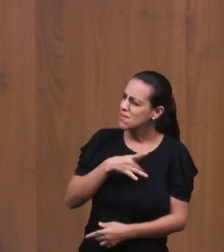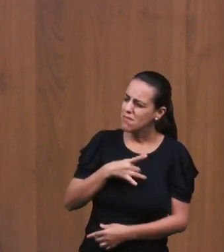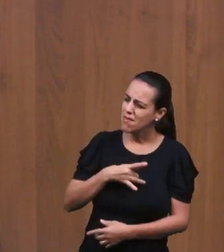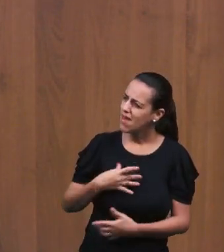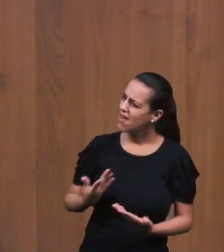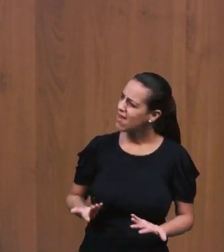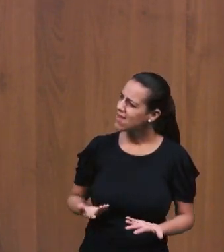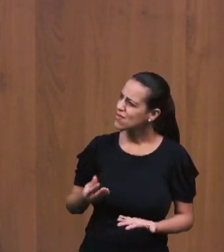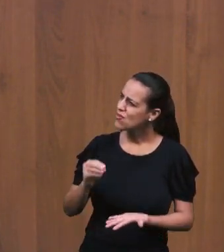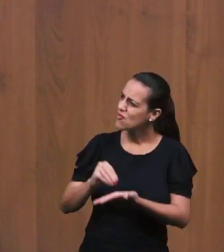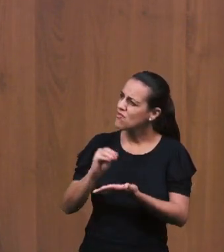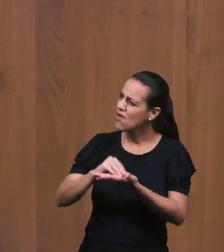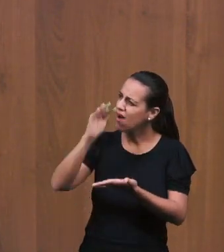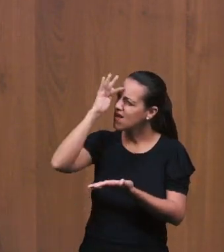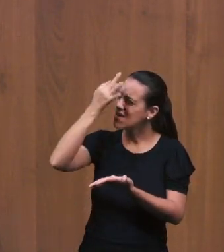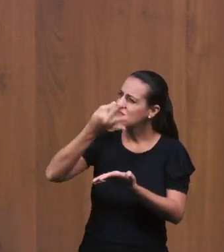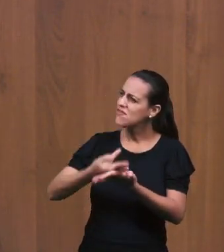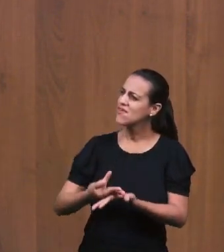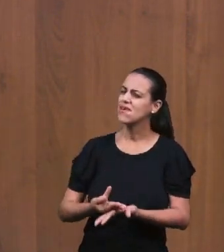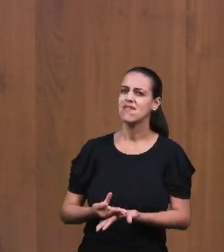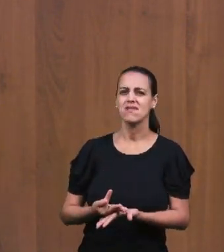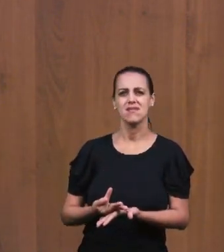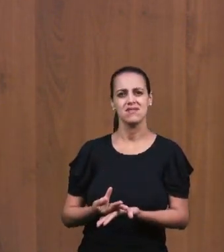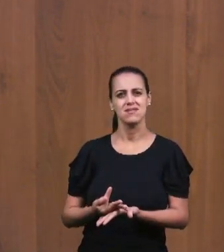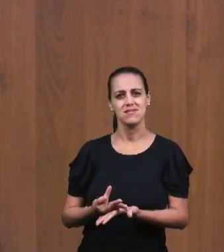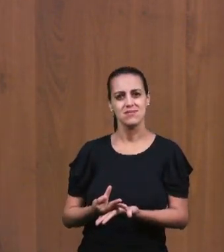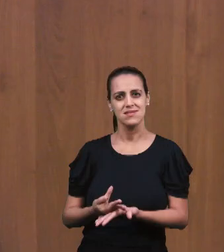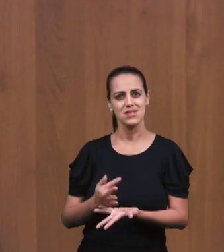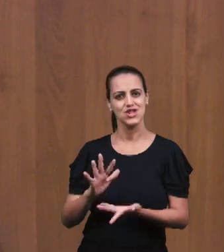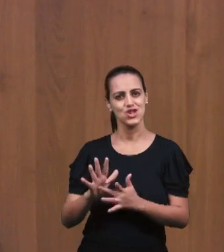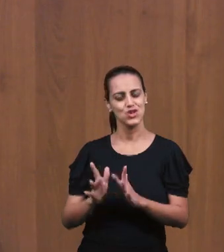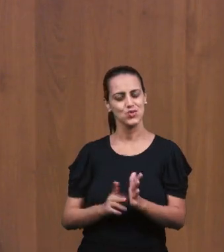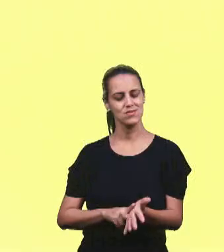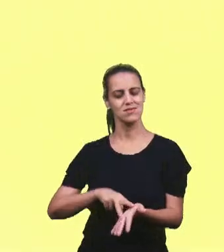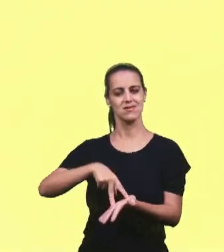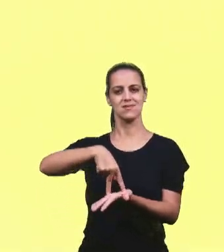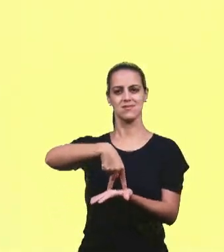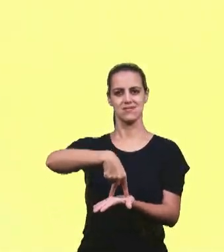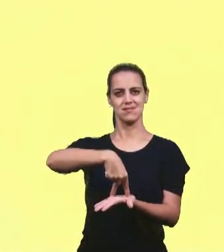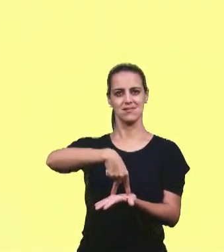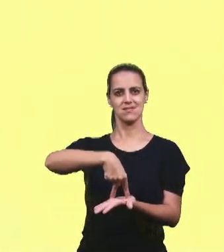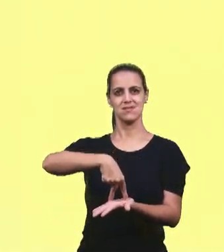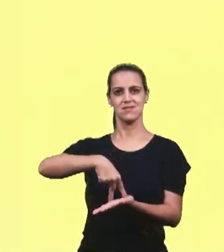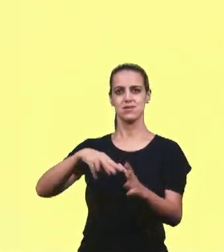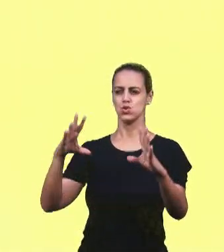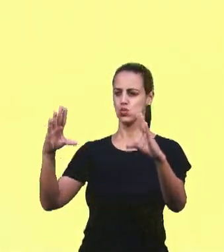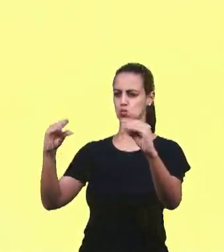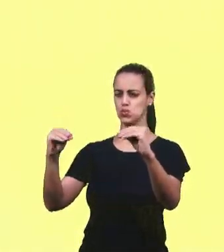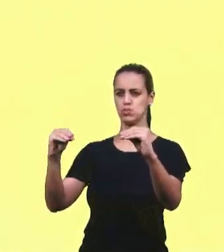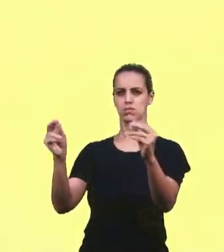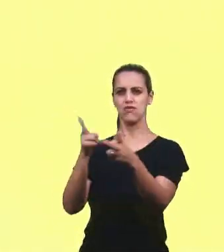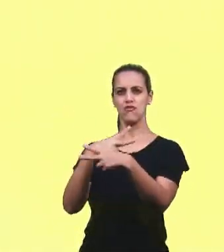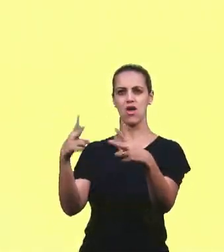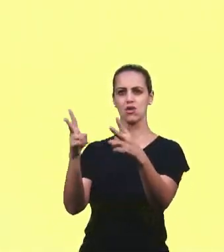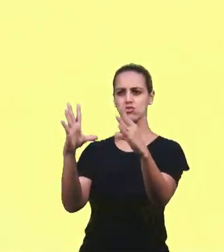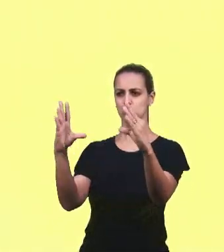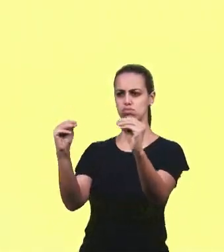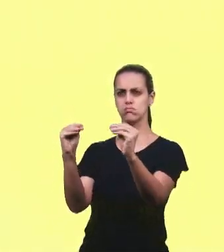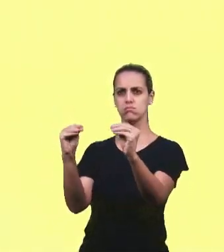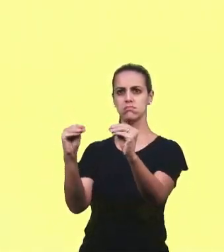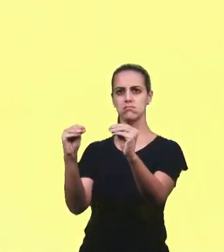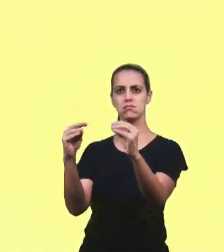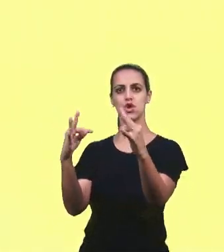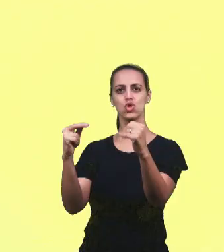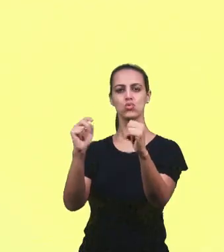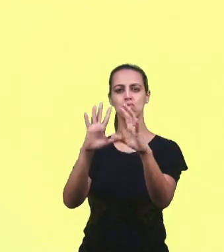avez peur, vous, les hommes de peu de foi? Jésus s'est levé et a repris les vents et la mer et